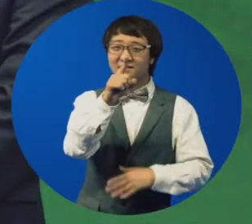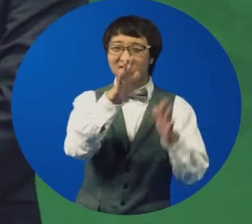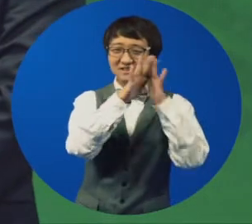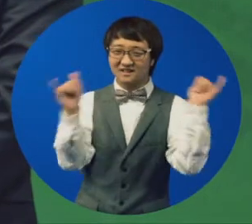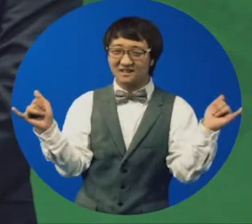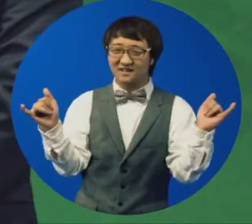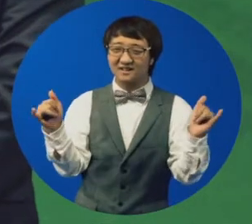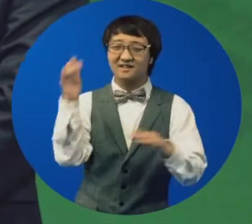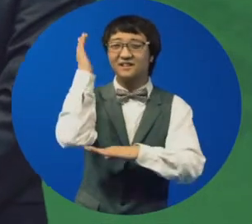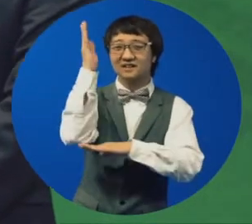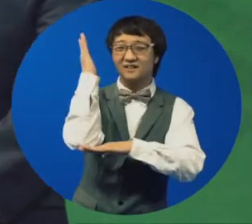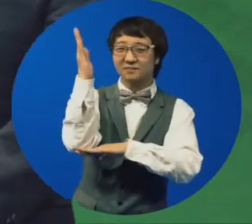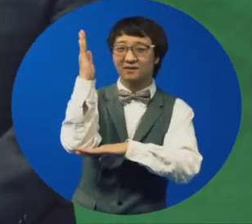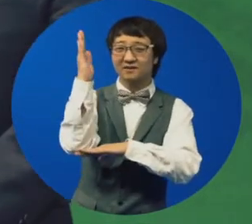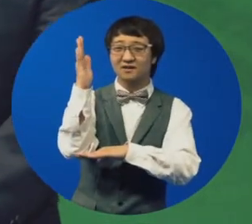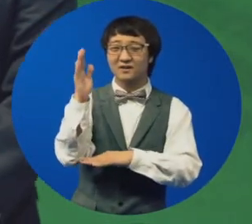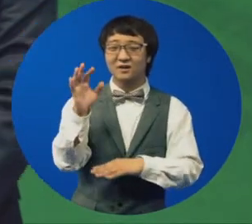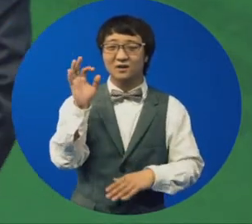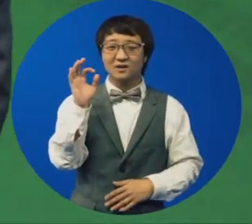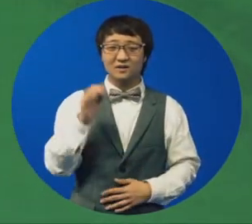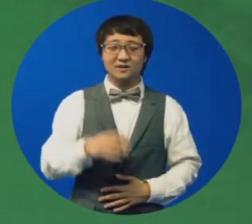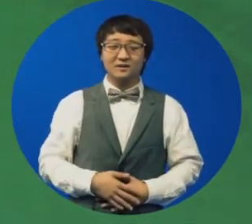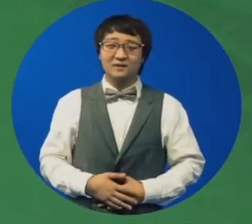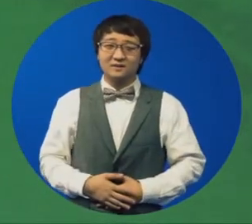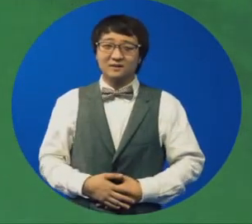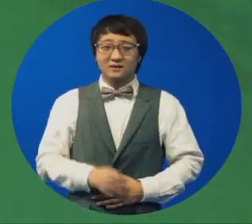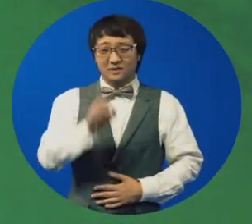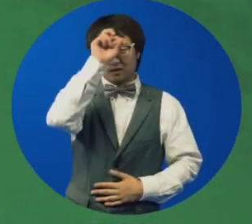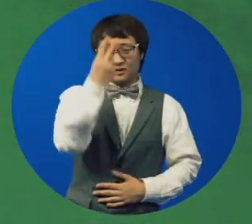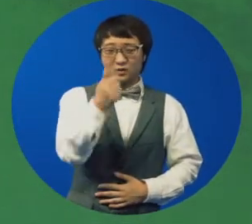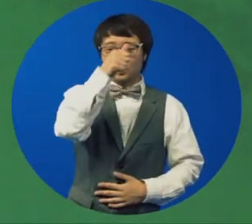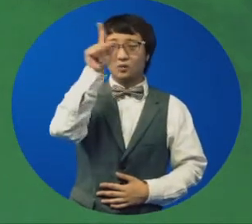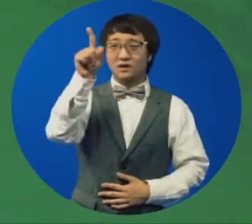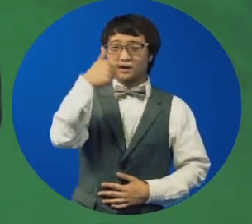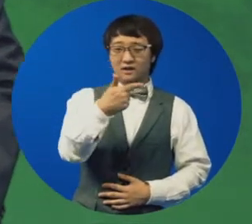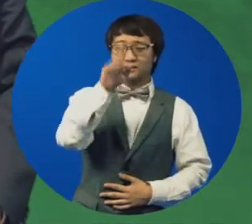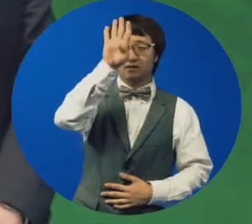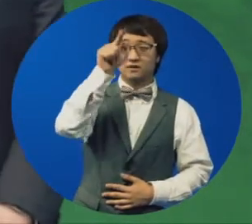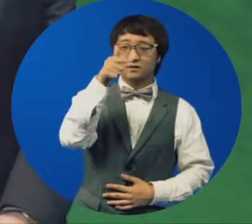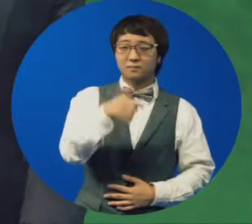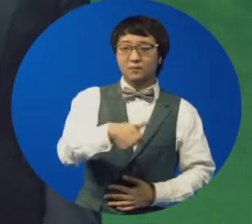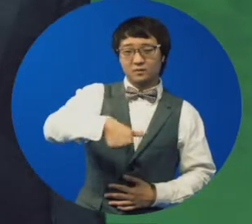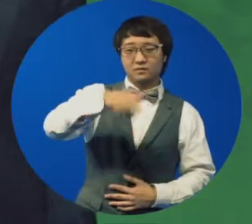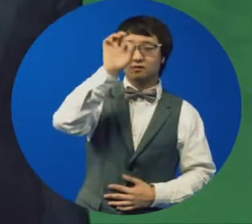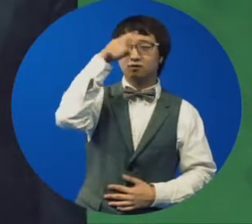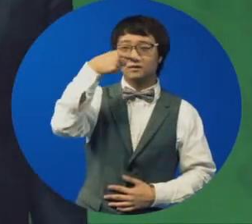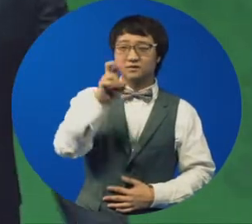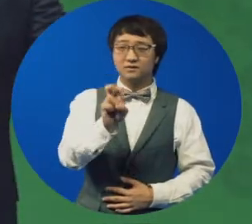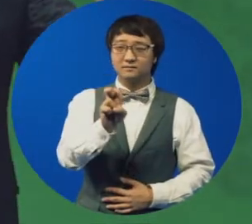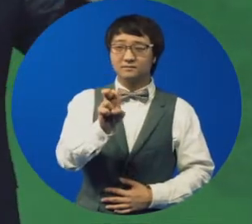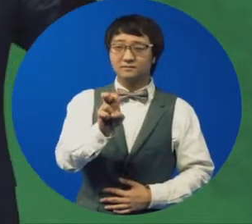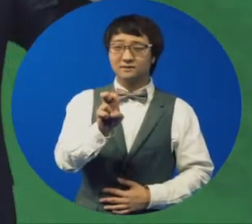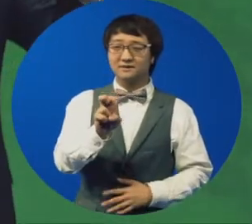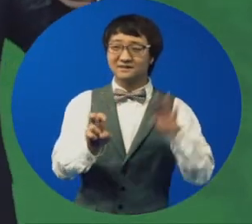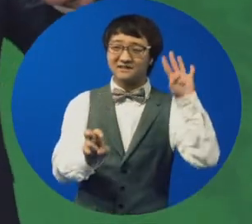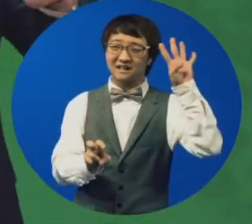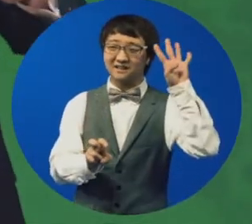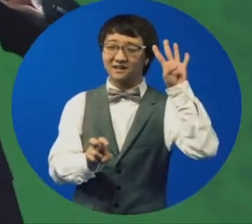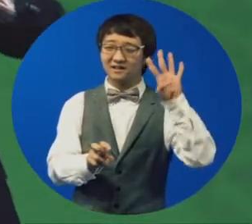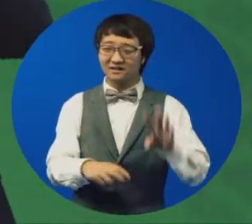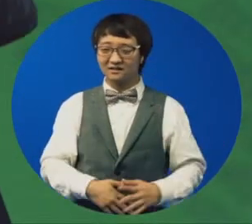이야기라면 요한복음 4장에는 예수님이 만났던 한 여인의 이야기가 나옵니다. 예수님이